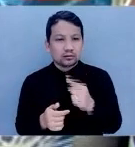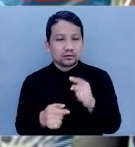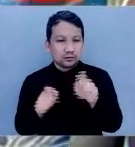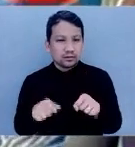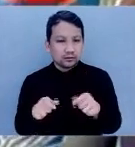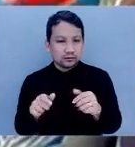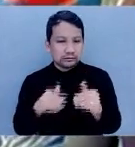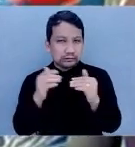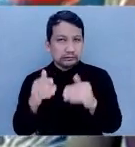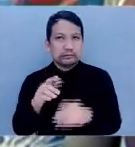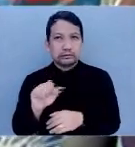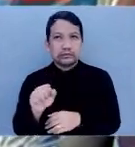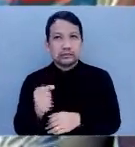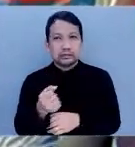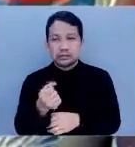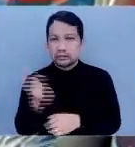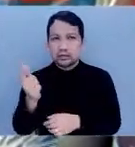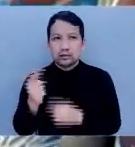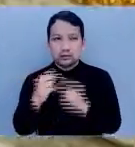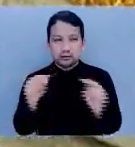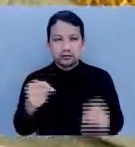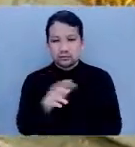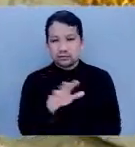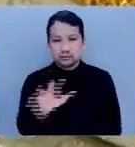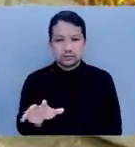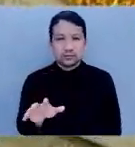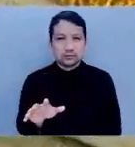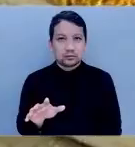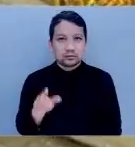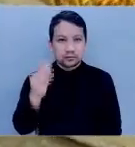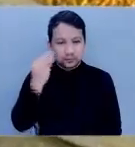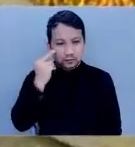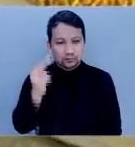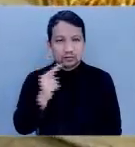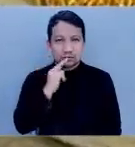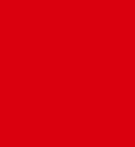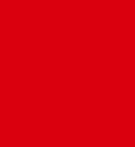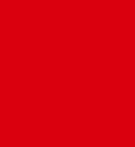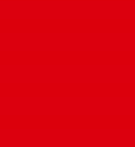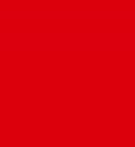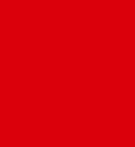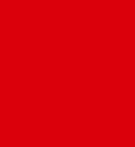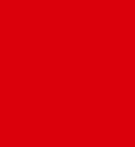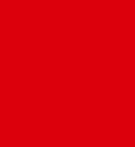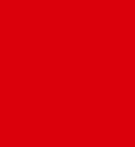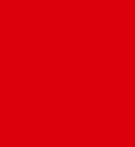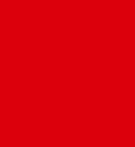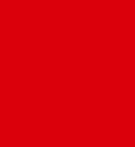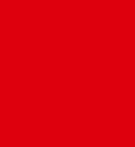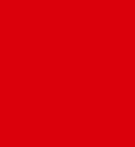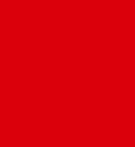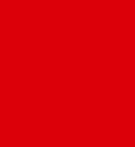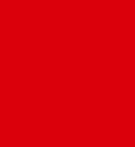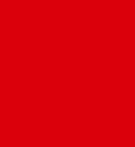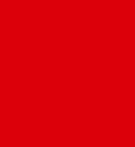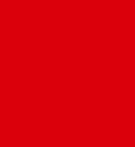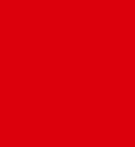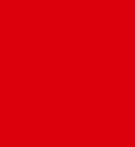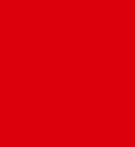lifted nagbabalita mula sa frontline Maricel Halili news 5 mga kapatid